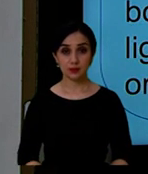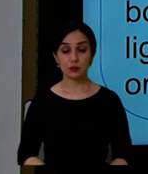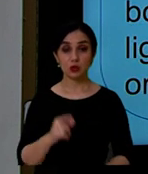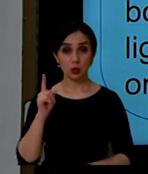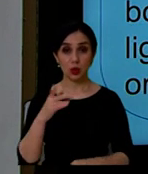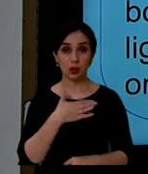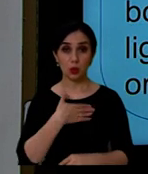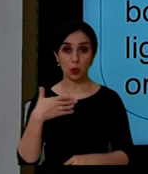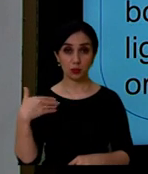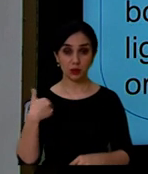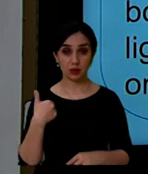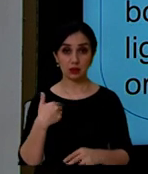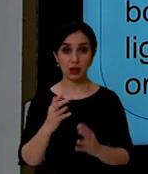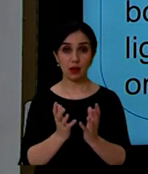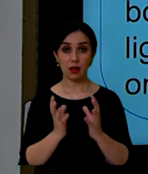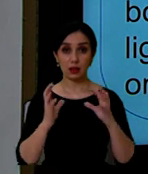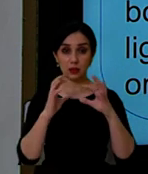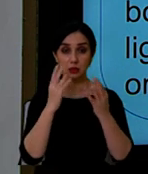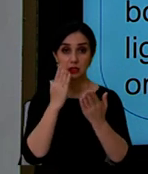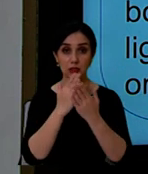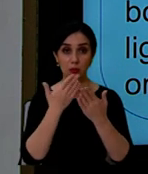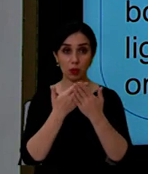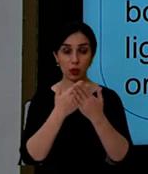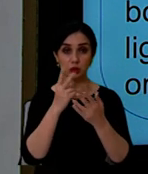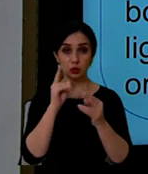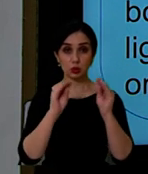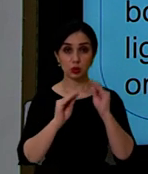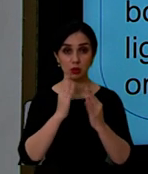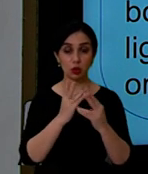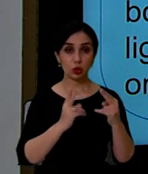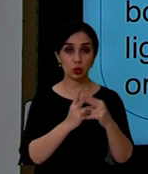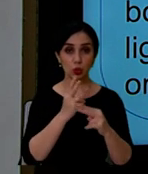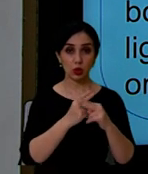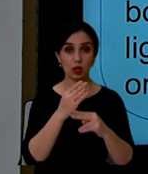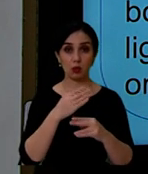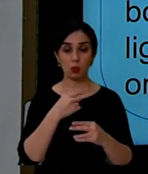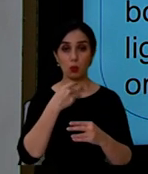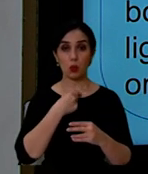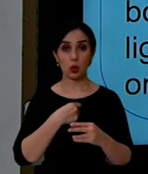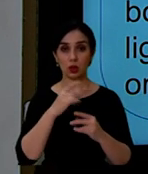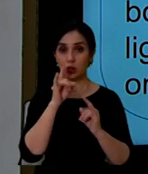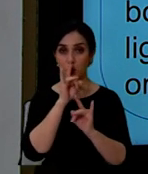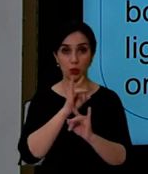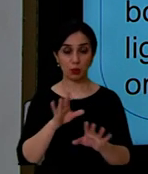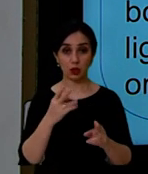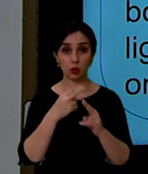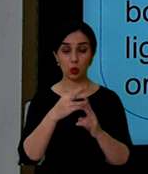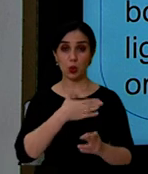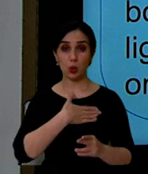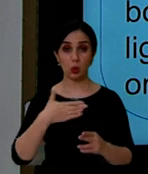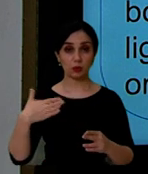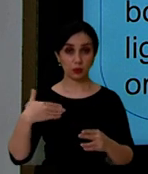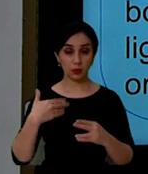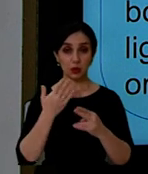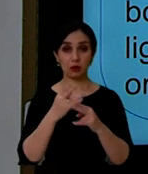Ularning o'pkasi xaltasimon tuzilgan bo'lib, ularda to'siqlar va bronxlar bo'lmaydi. Ko'krak qafasi